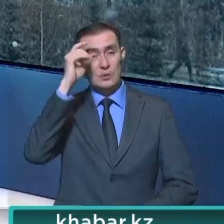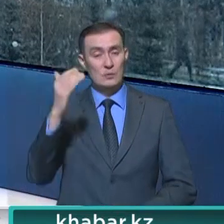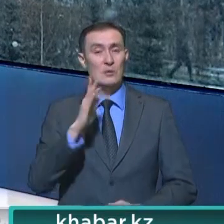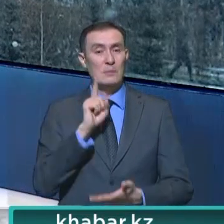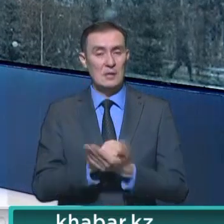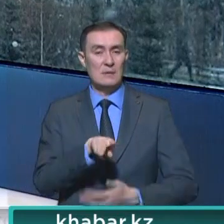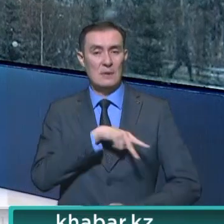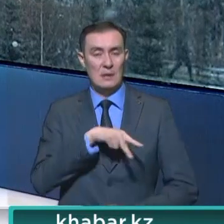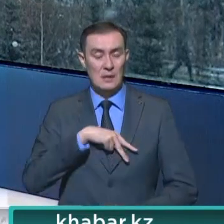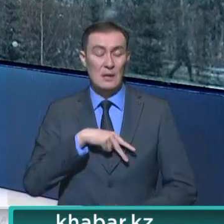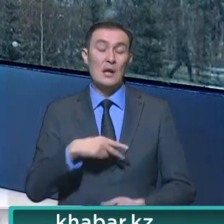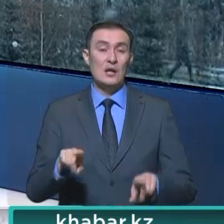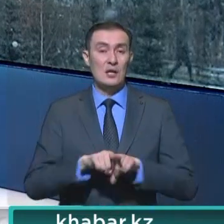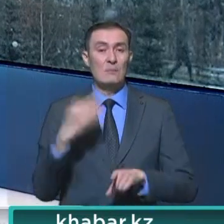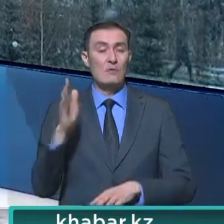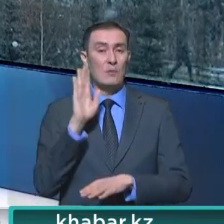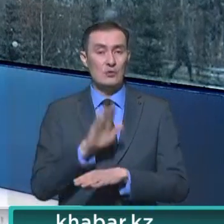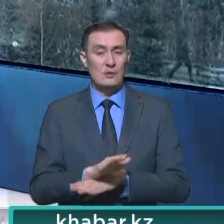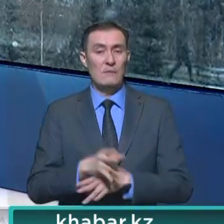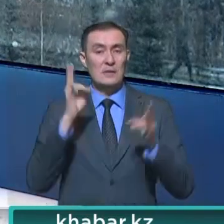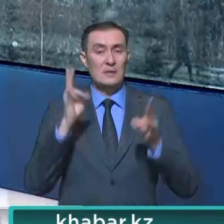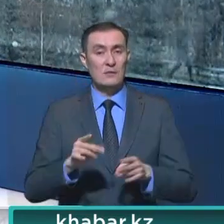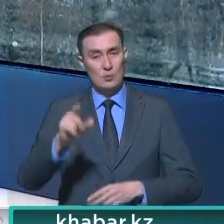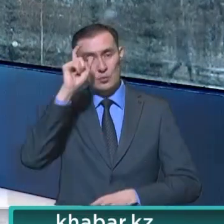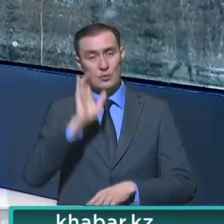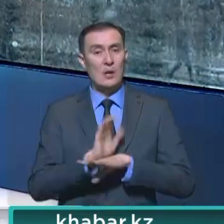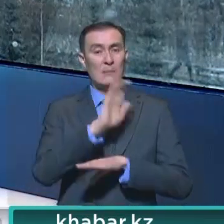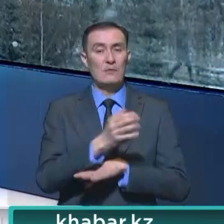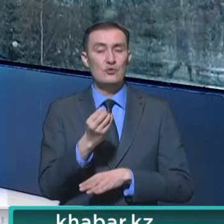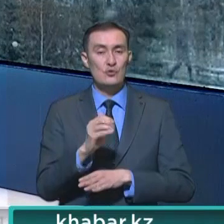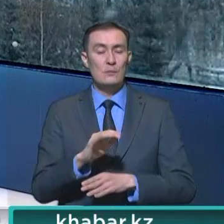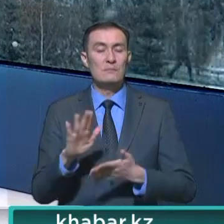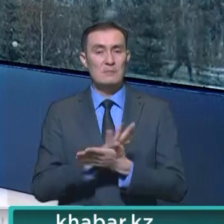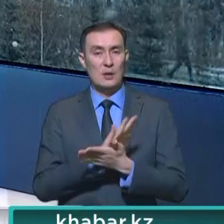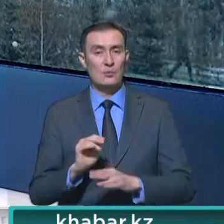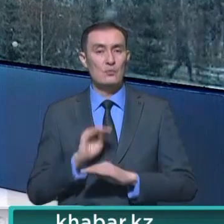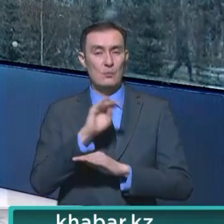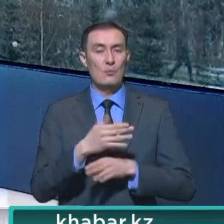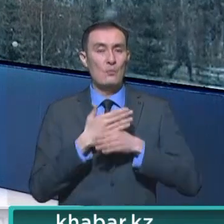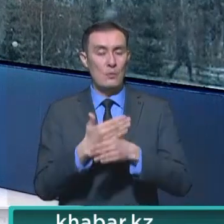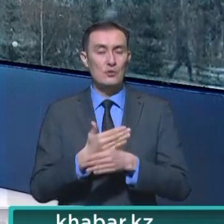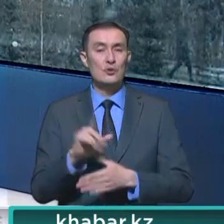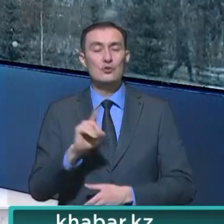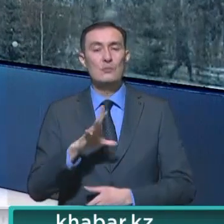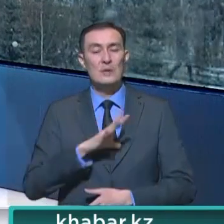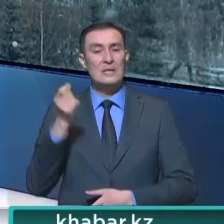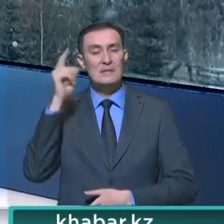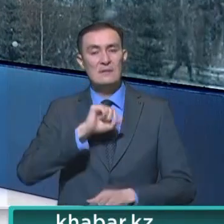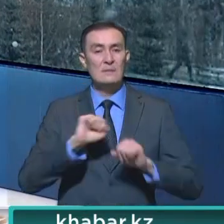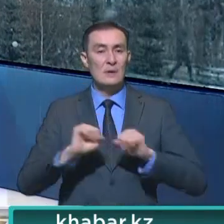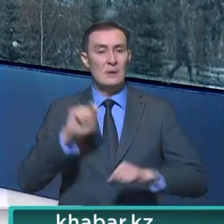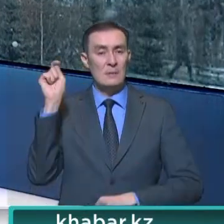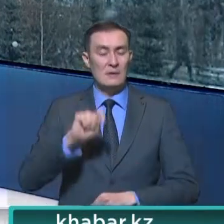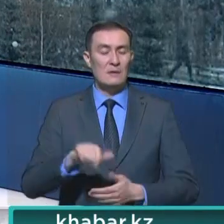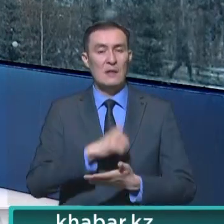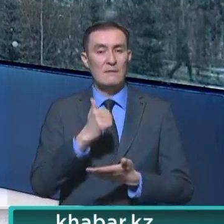их к награде. И также по его поручению в пострадавшую страну направят дополнительную гуманитарную помощь. Что еще стало известно в ходе рабочей поездки главы